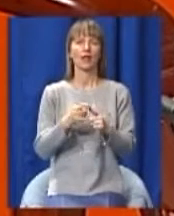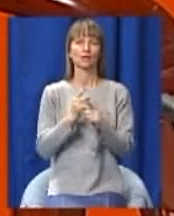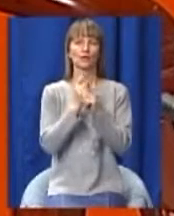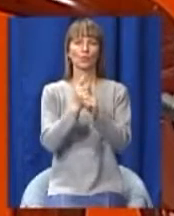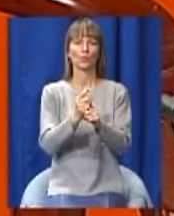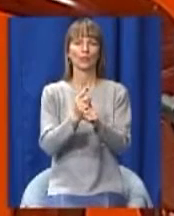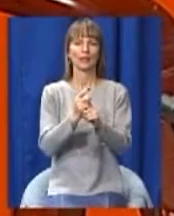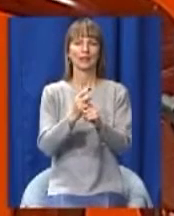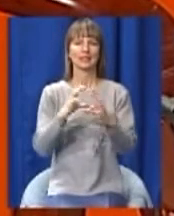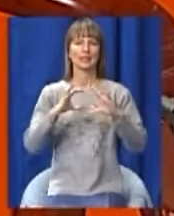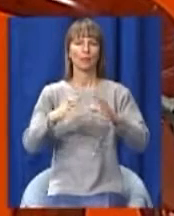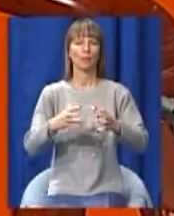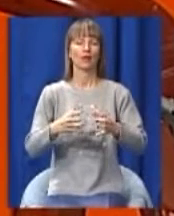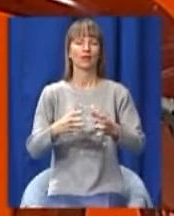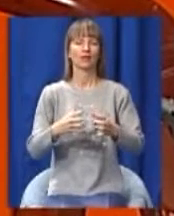наш, про місяць?